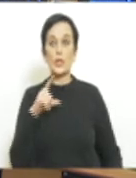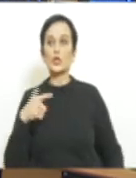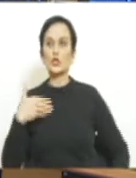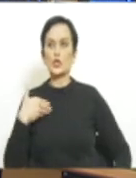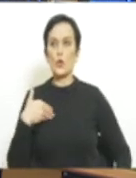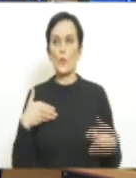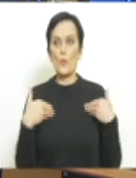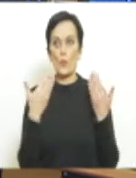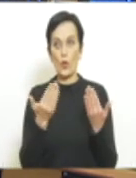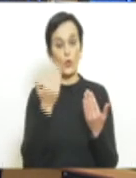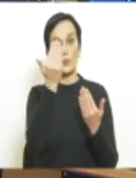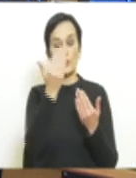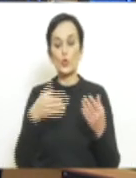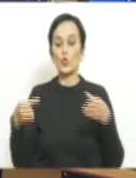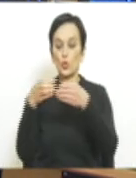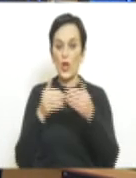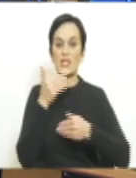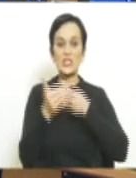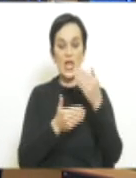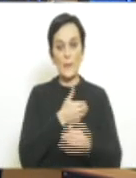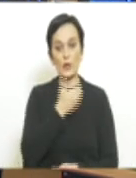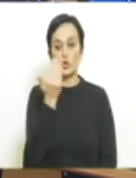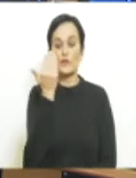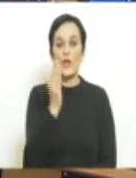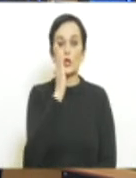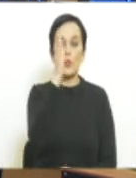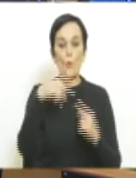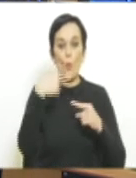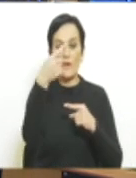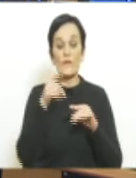მიესალმებით თქვენს გუნდს, წარმატებებს გისურვებთ თქვენს მომავალ საქმიანობაში. ორი შეკითხვა